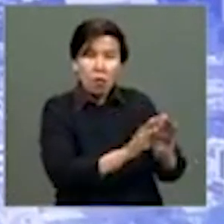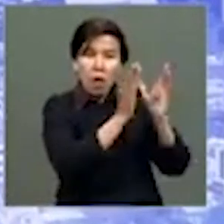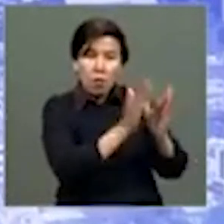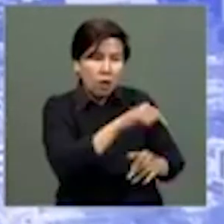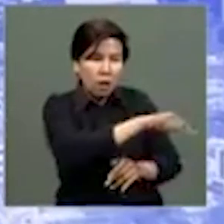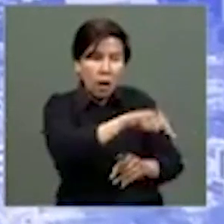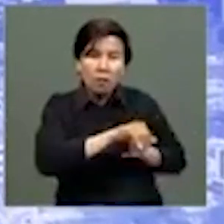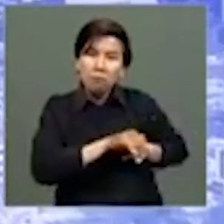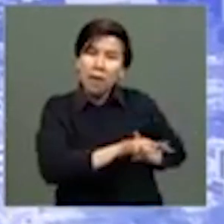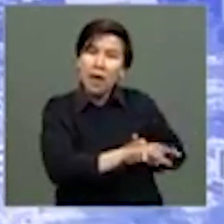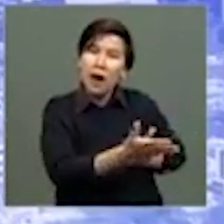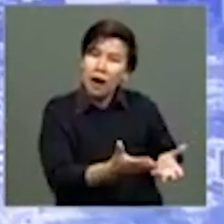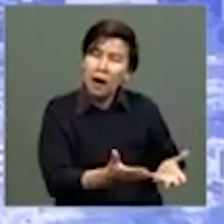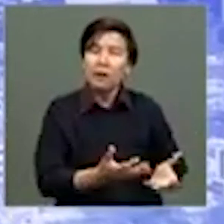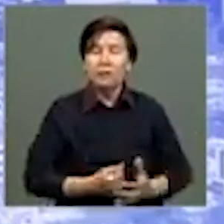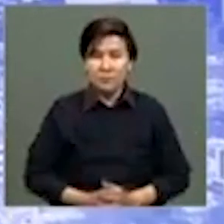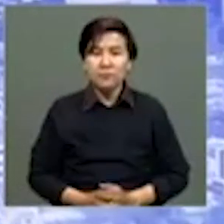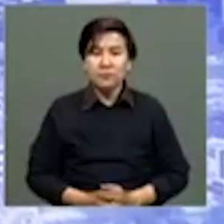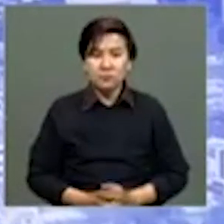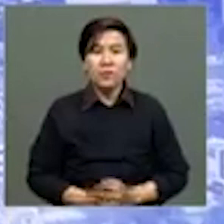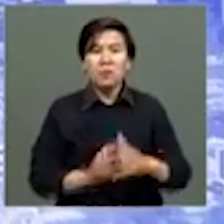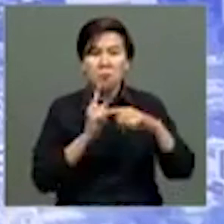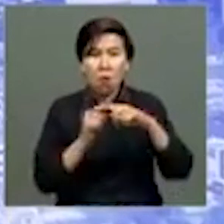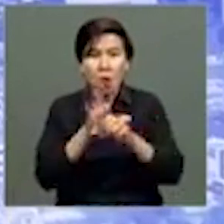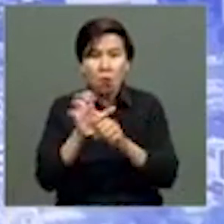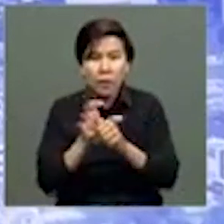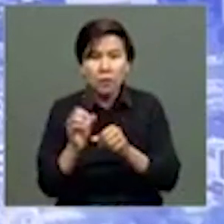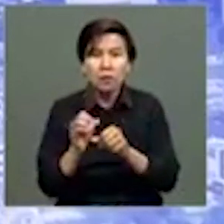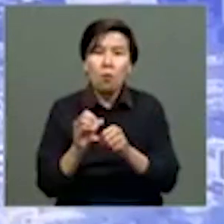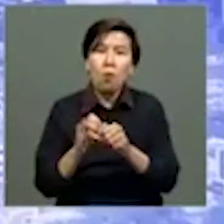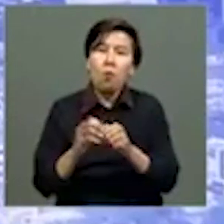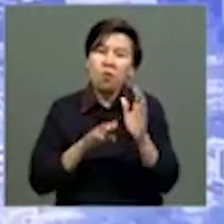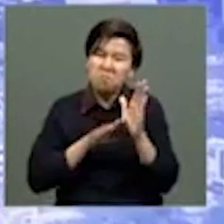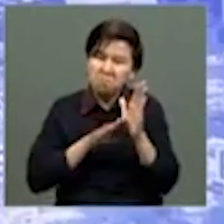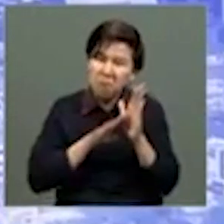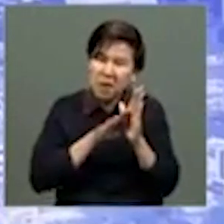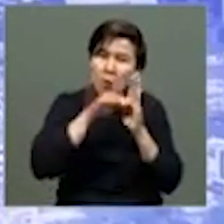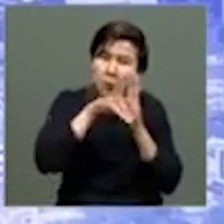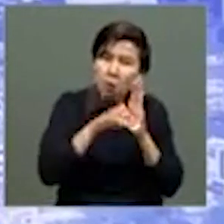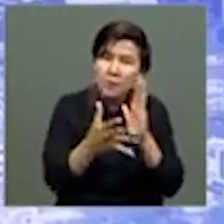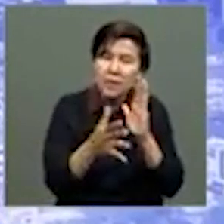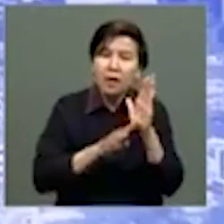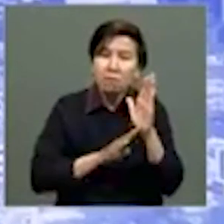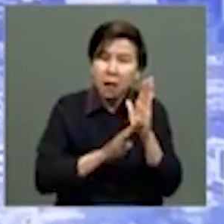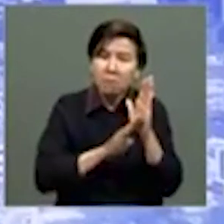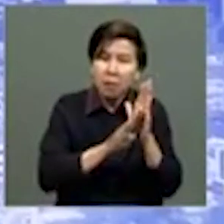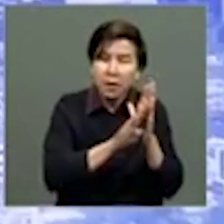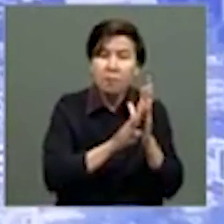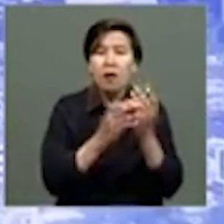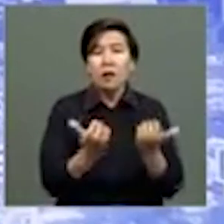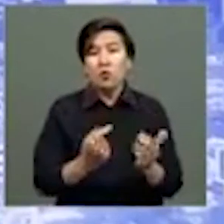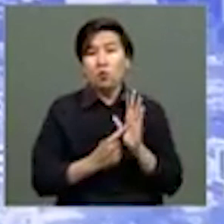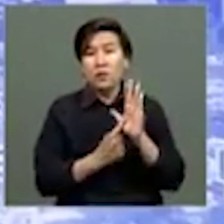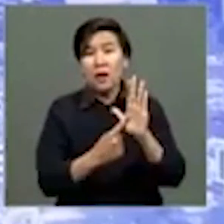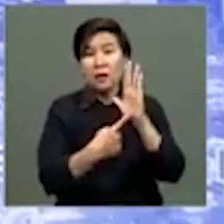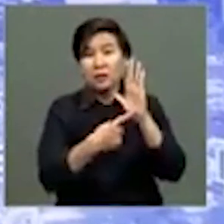วงเป็นใยเขานะคะแล้วก็ทำให้ตัวเลขทั้งหมดของเราเนี่ยมันลงไม่ได้ อย่างเช่นสมุทรปราการเนี่ยนะคะตัวเลขถึ